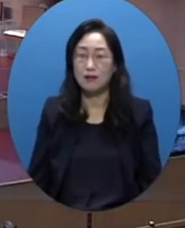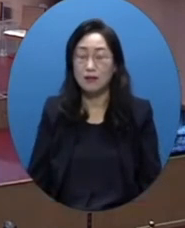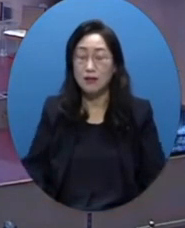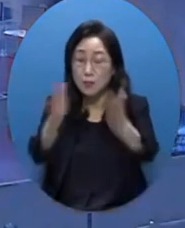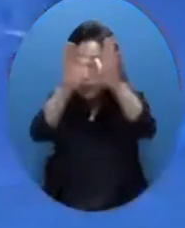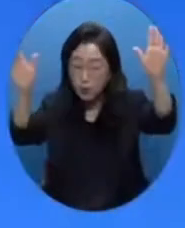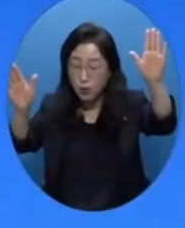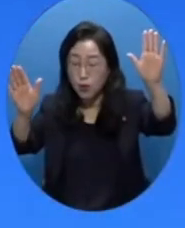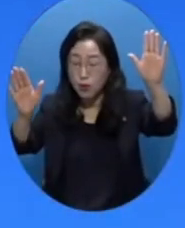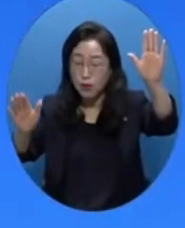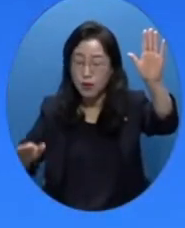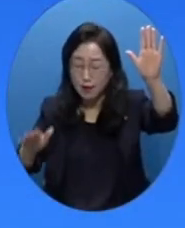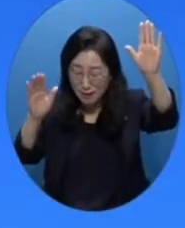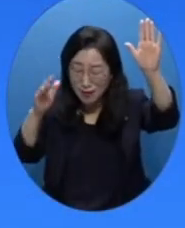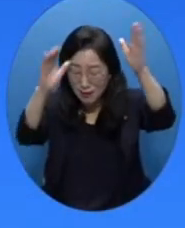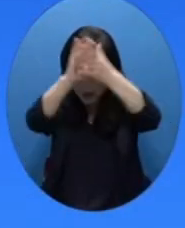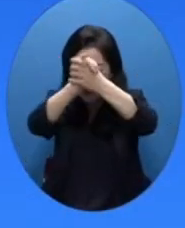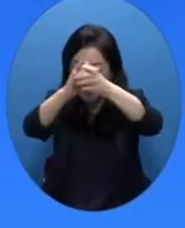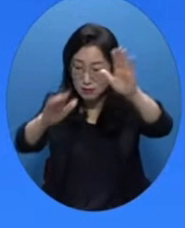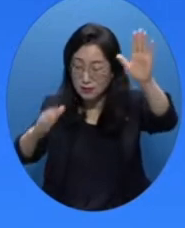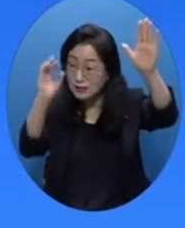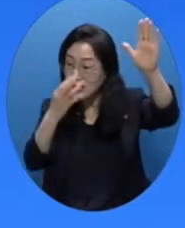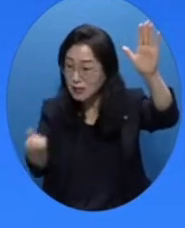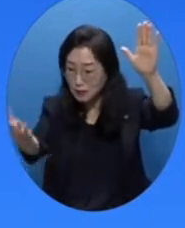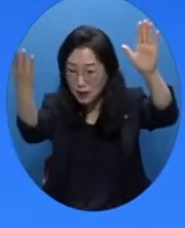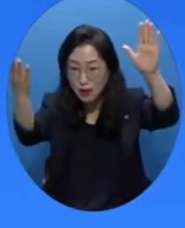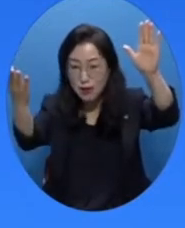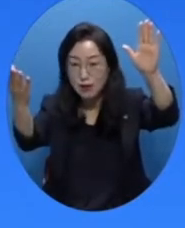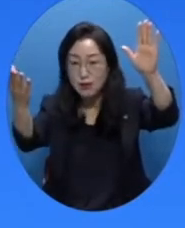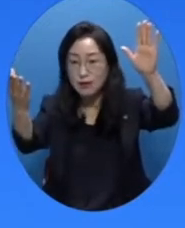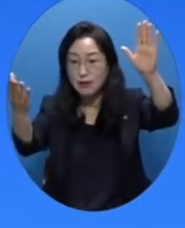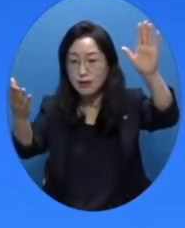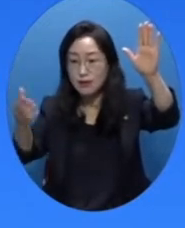들고 기도하면 저들이 전쟁에서 이기는데